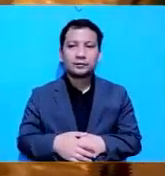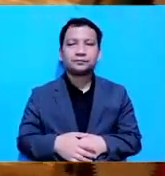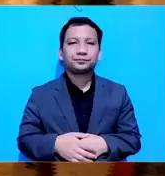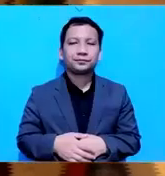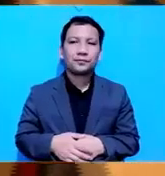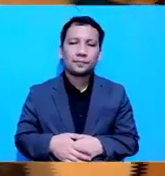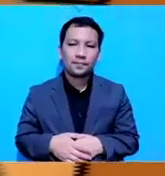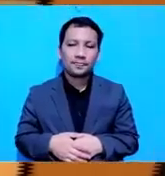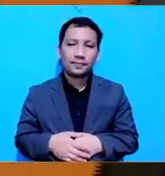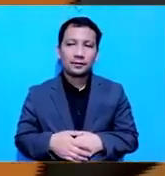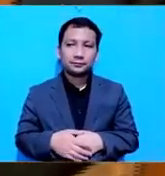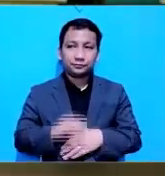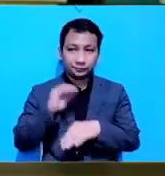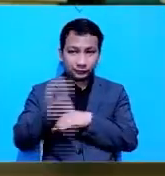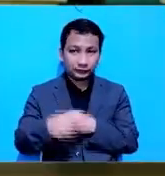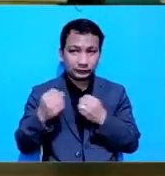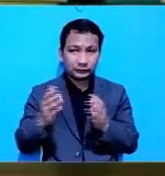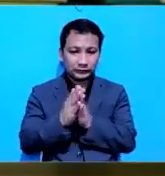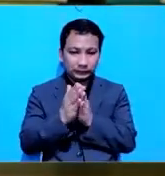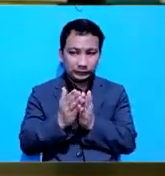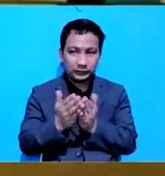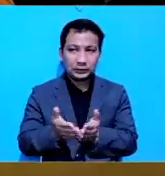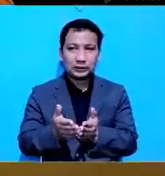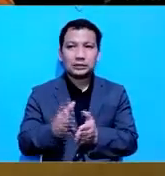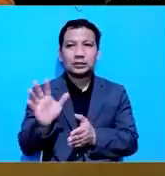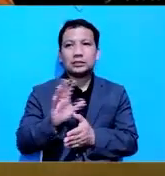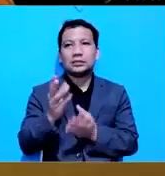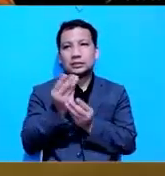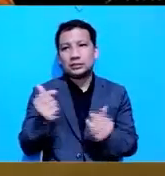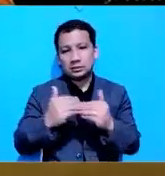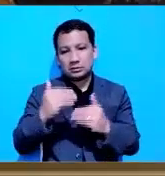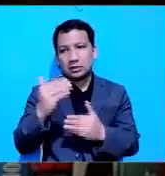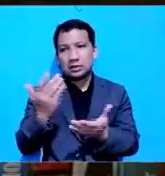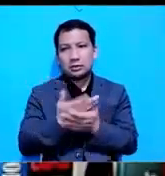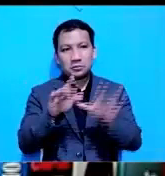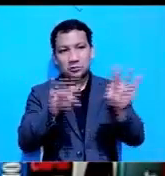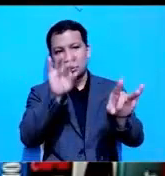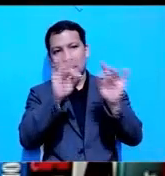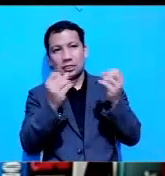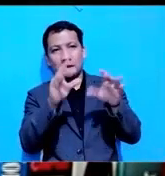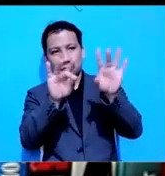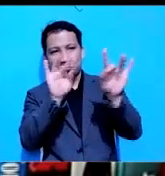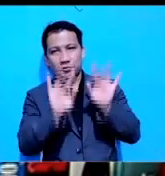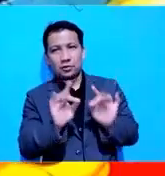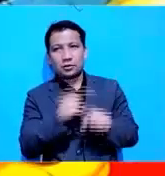Sa sobrang daming libro, hindi ka mauubusan ng pagpipilian. Mula sa mga